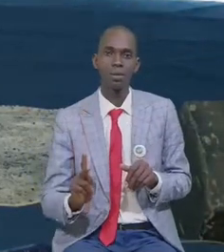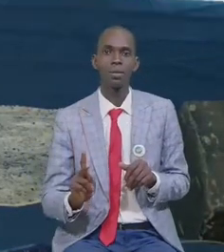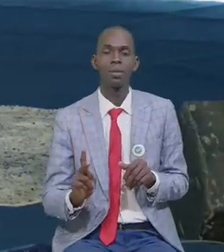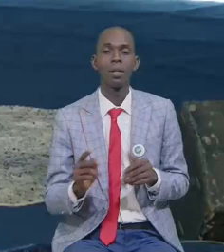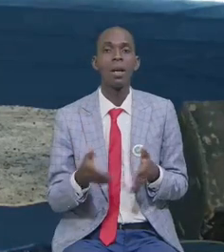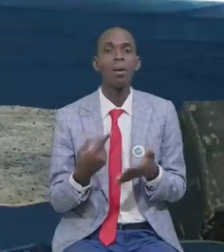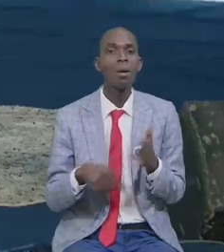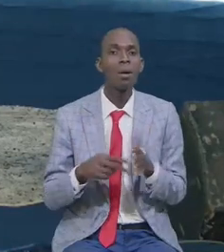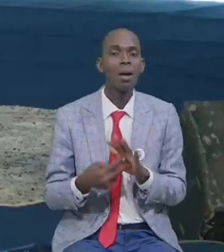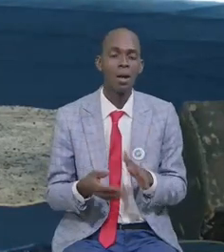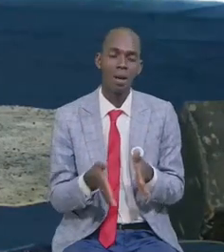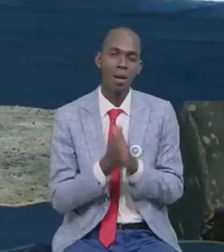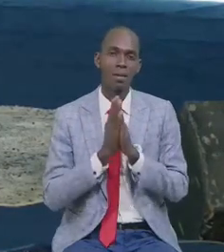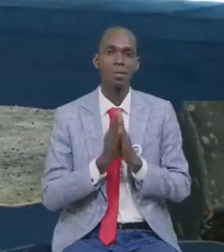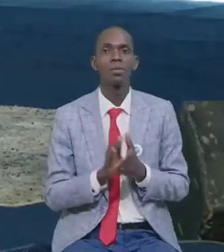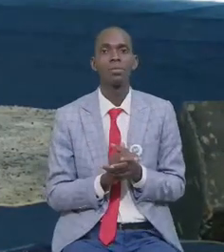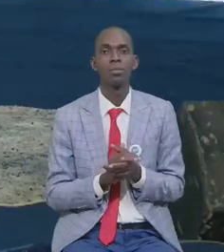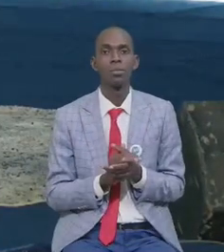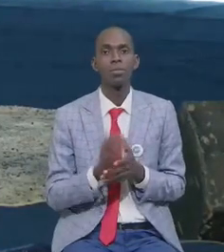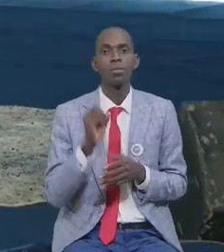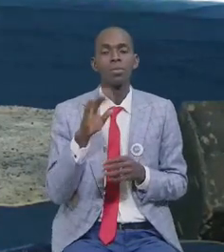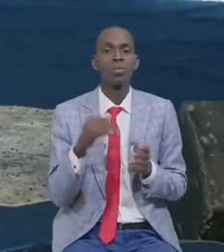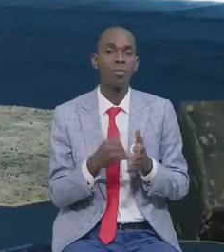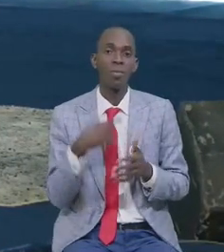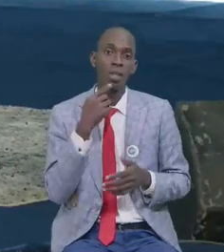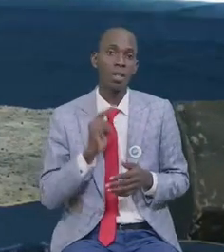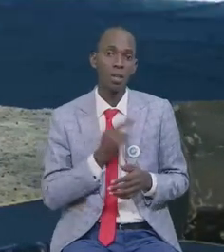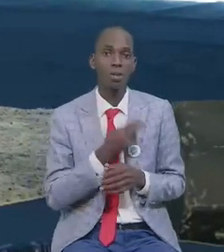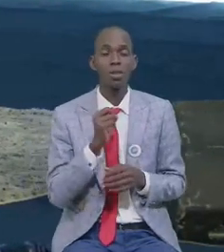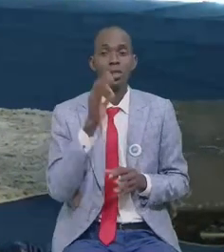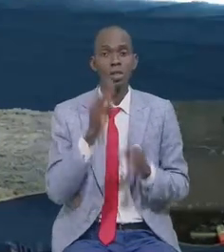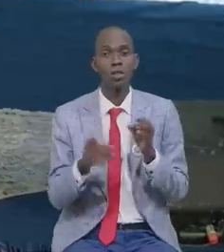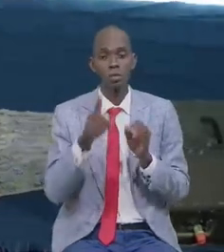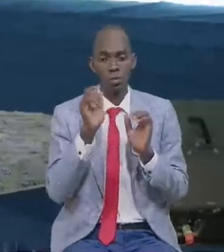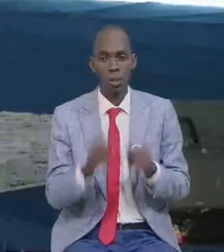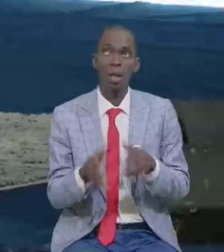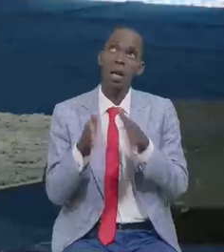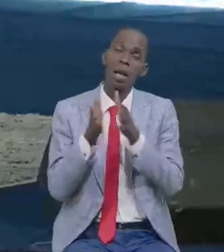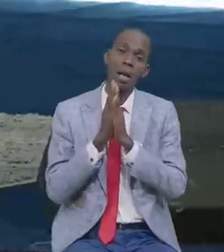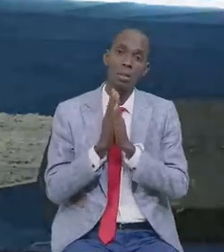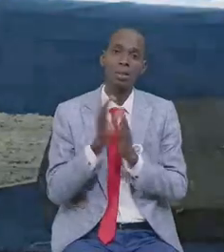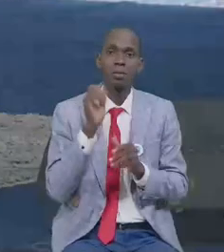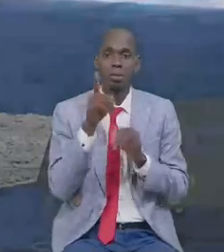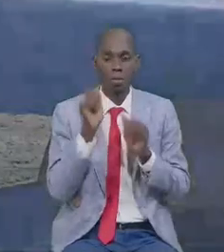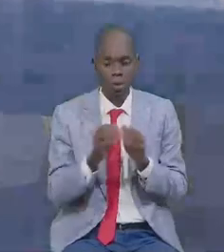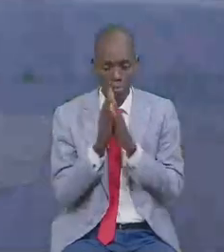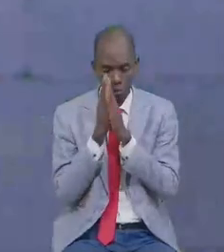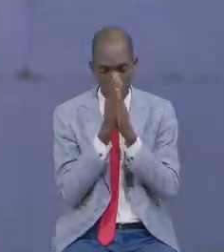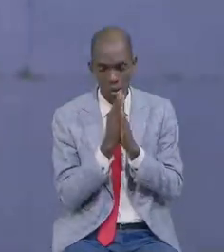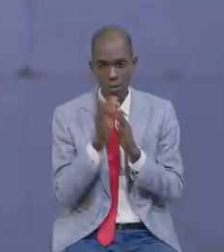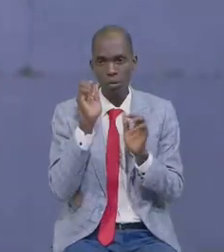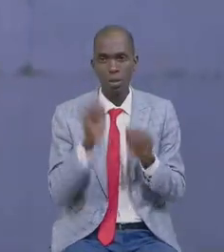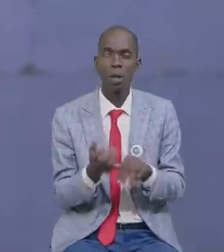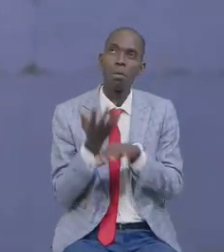ça donne quoi? Ask. Ask en anglais qui veut dire demander. Si vous pouvez demander, si vous pouvez prier, si vous pouvez